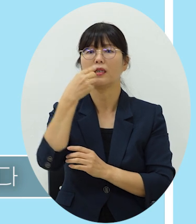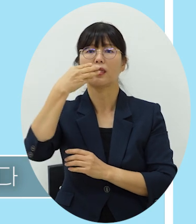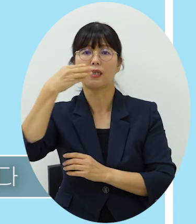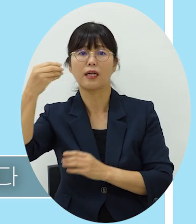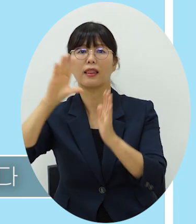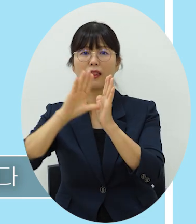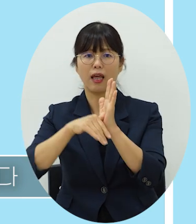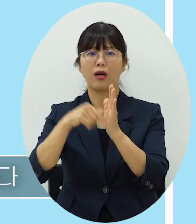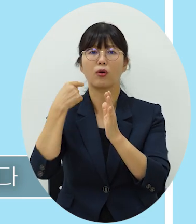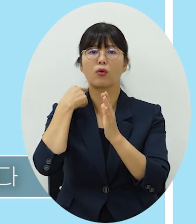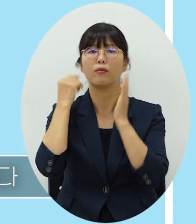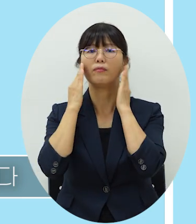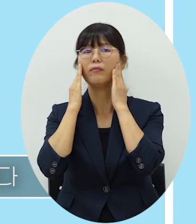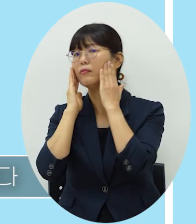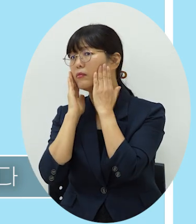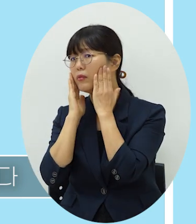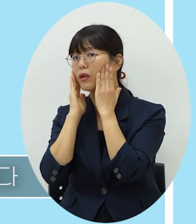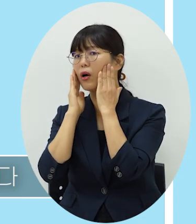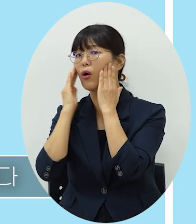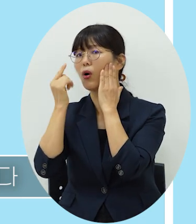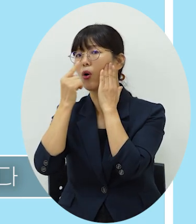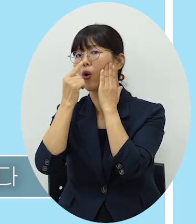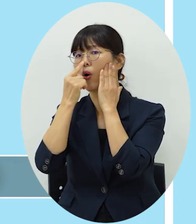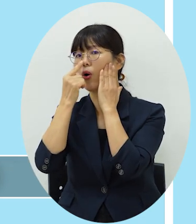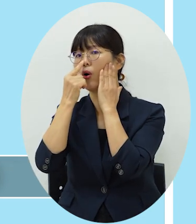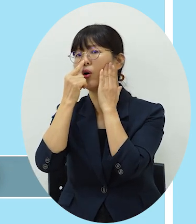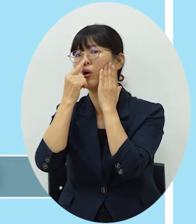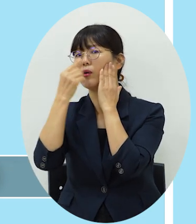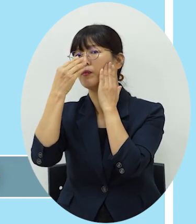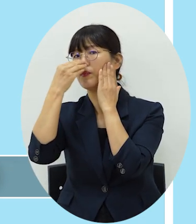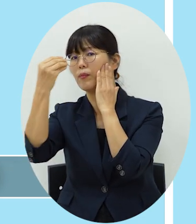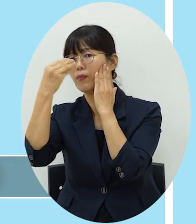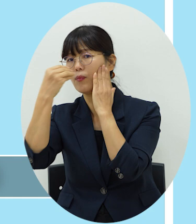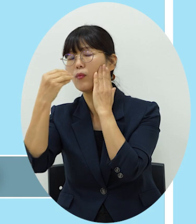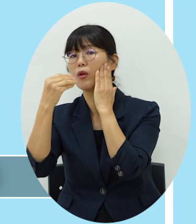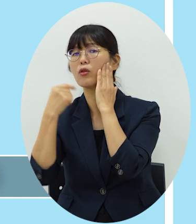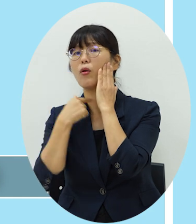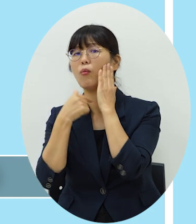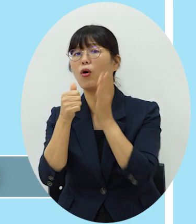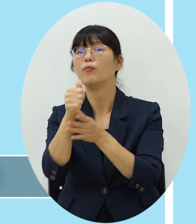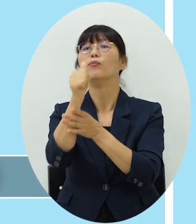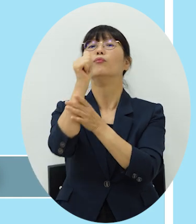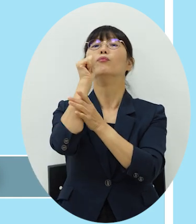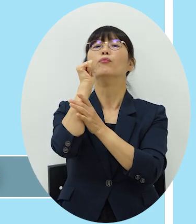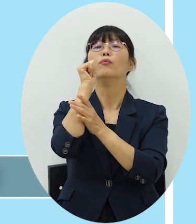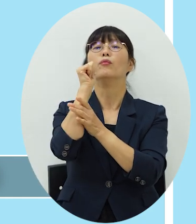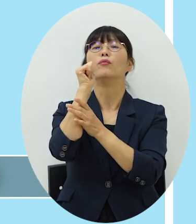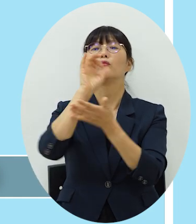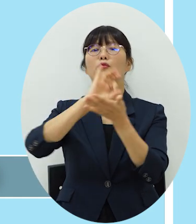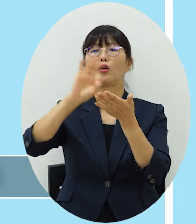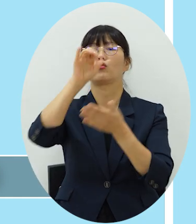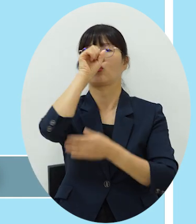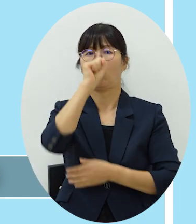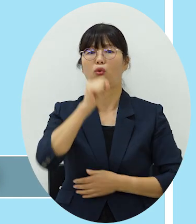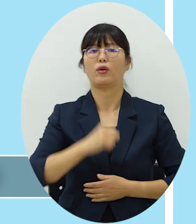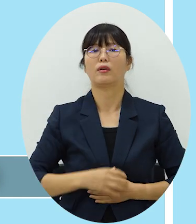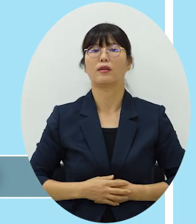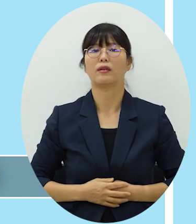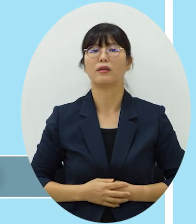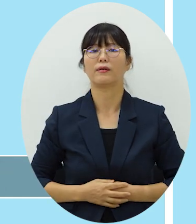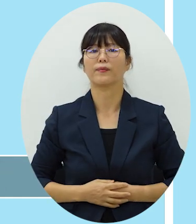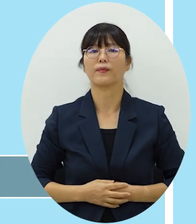때는 고개를 옆으로 돌려서 시행하는 것이 좋습니다. 코를 통해 흡인할 때 목을 뒤로 젖혀서 시행하는 것이